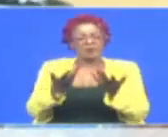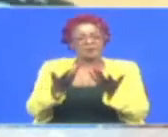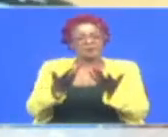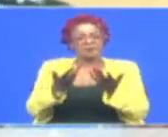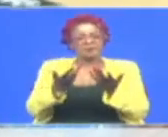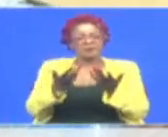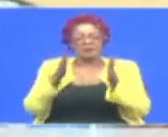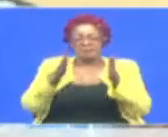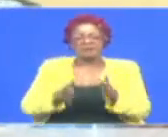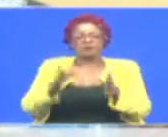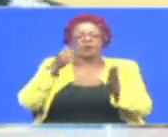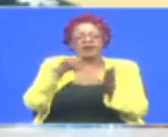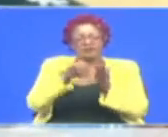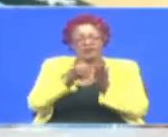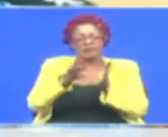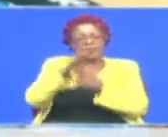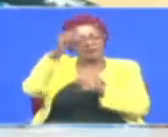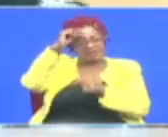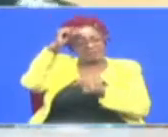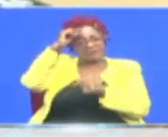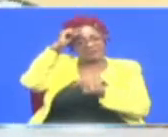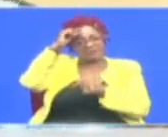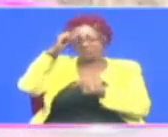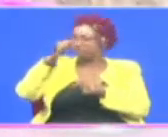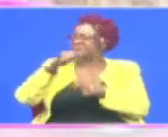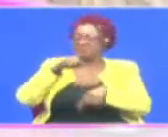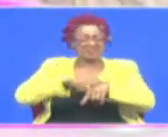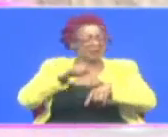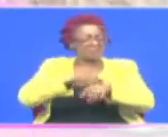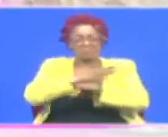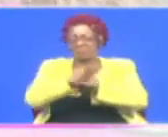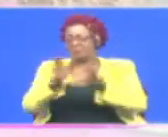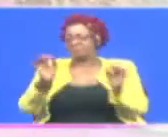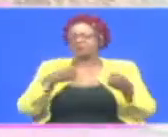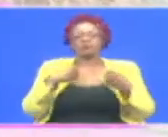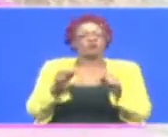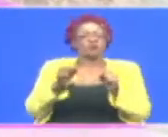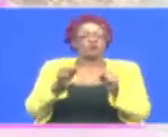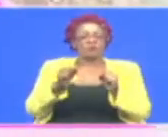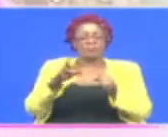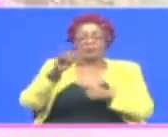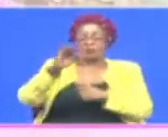ambaye anahusikana kiserikali, haingepita hiyo muda. Ruth Sarmwei, NTV Nakuru.